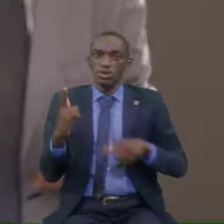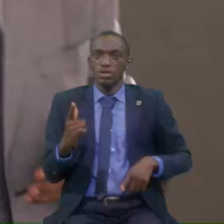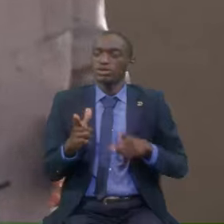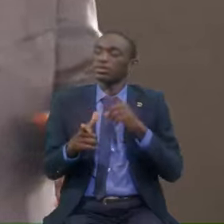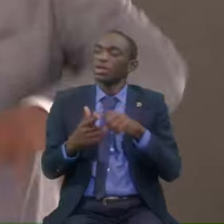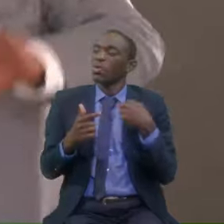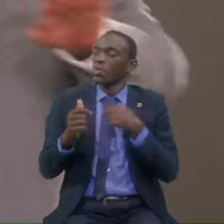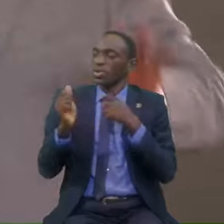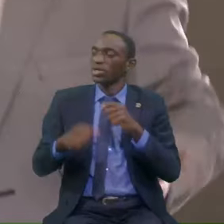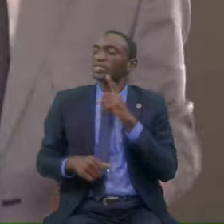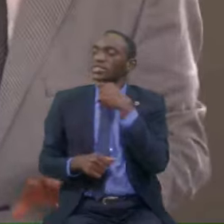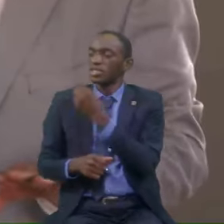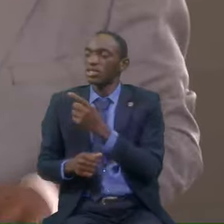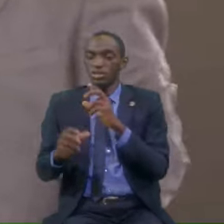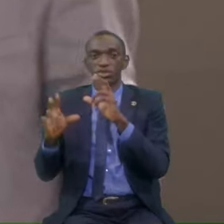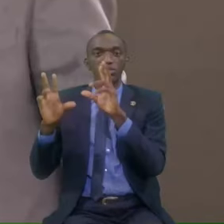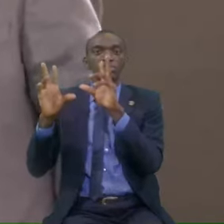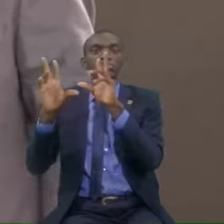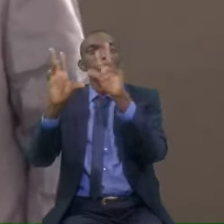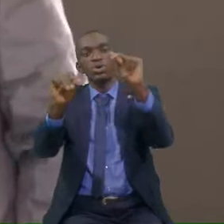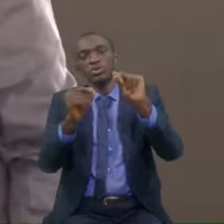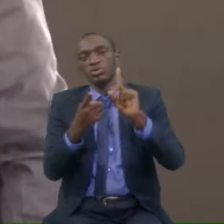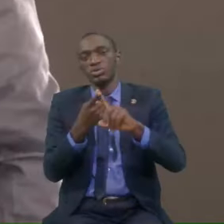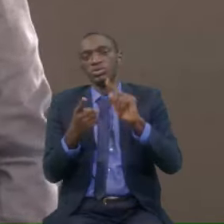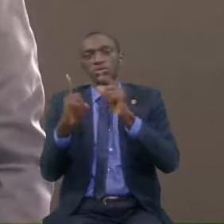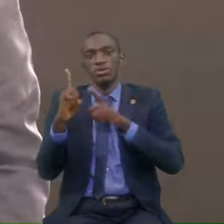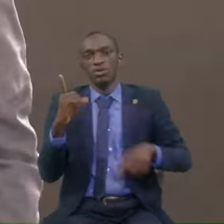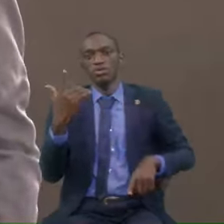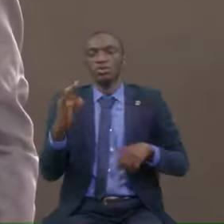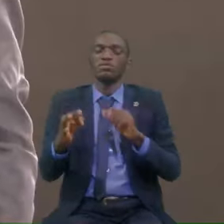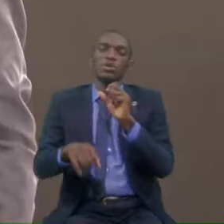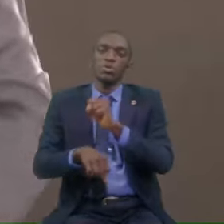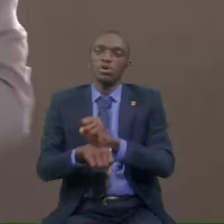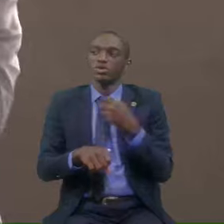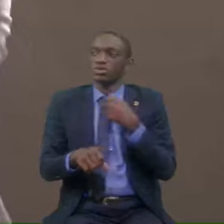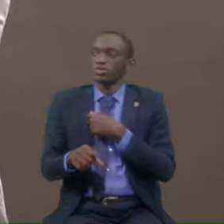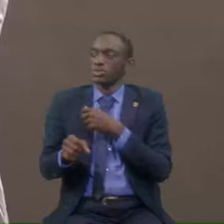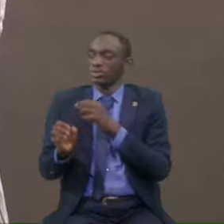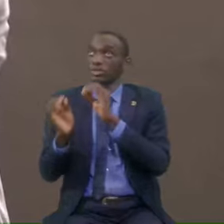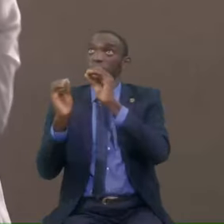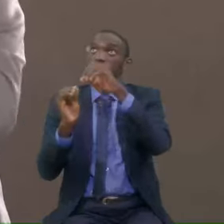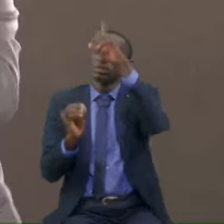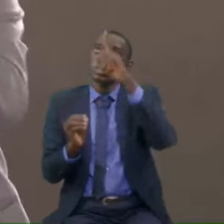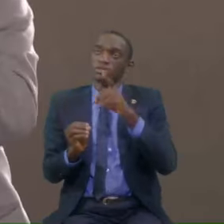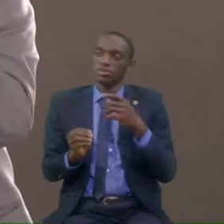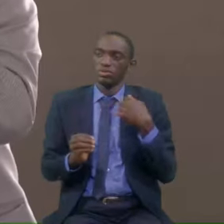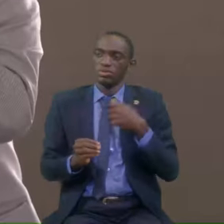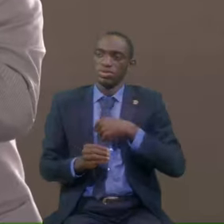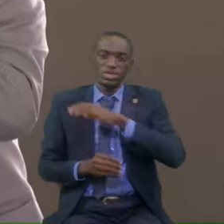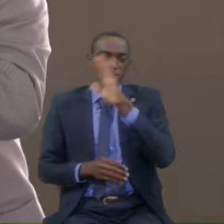au Seigneur de l'œuvre. Et nous commençons à diriger. Et nous n'allons